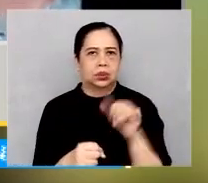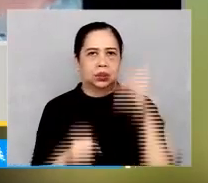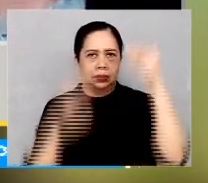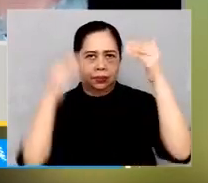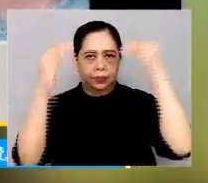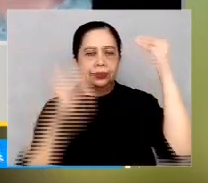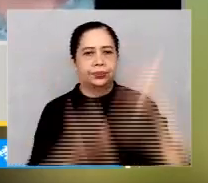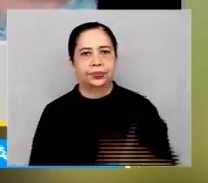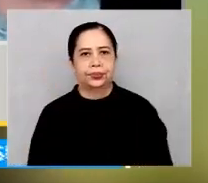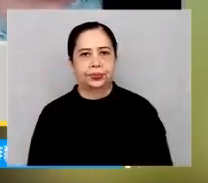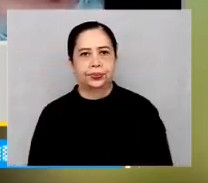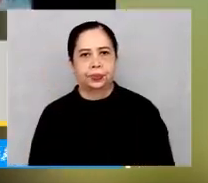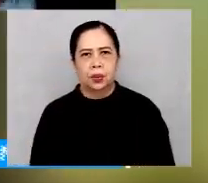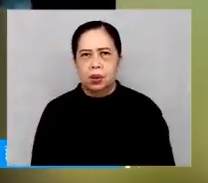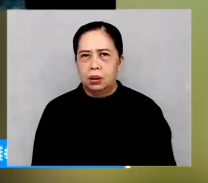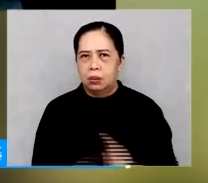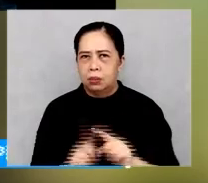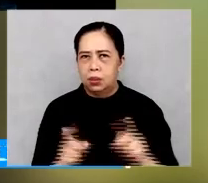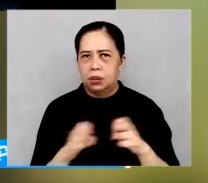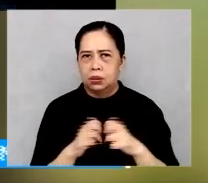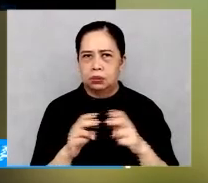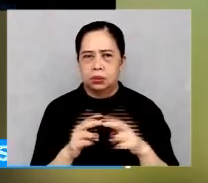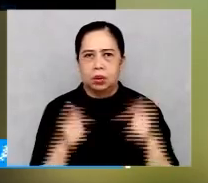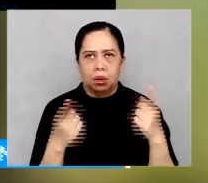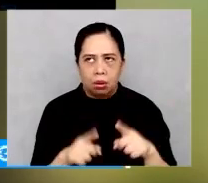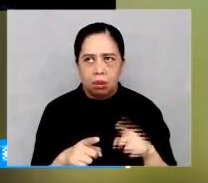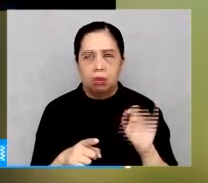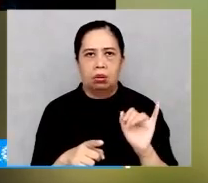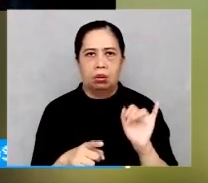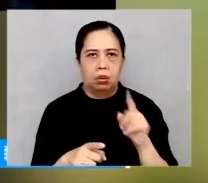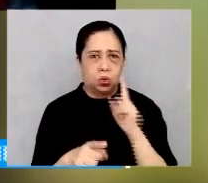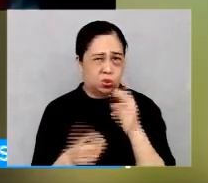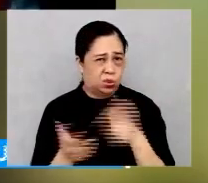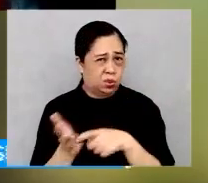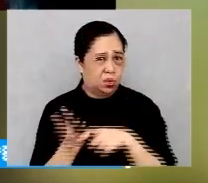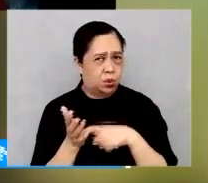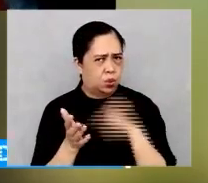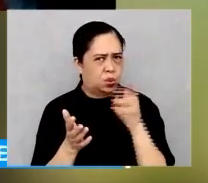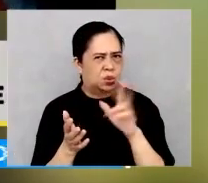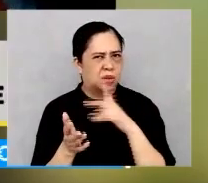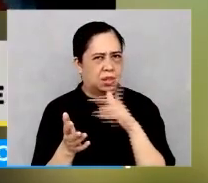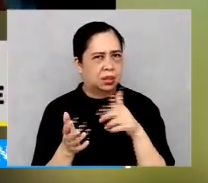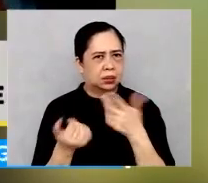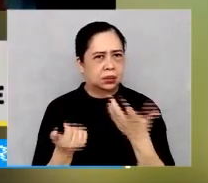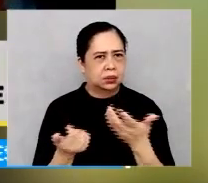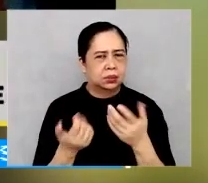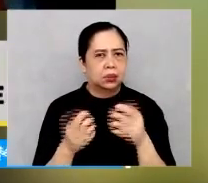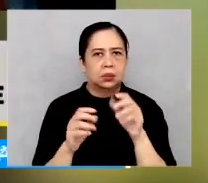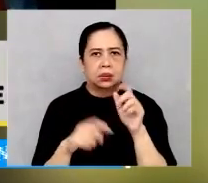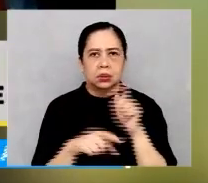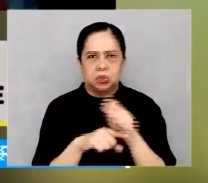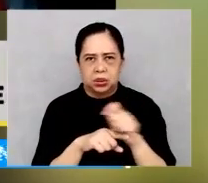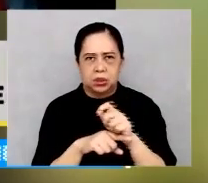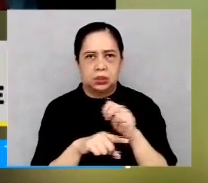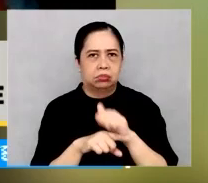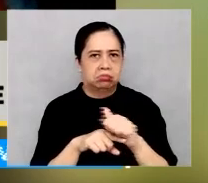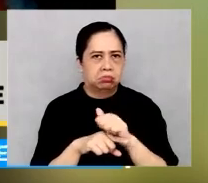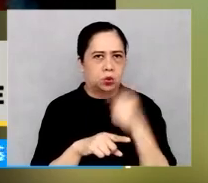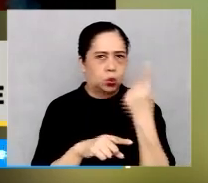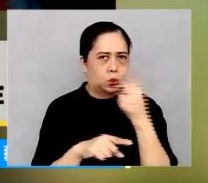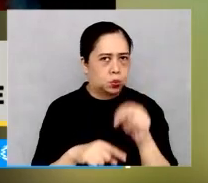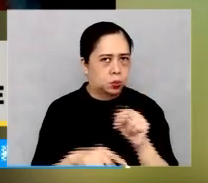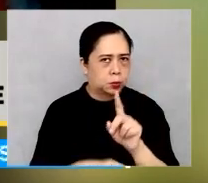mga adults po. Pero given po yung mga nangyari, no, would you require or talagang training at symposium lang po ang gagawin po natin?